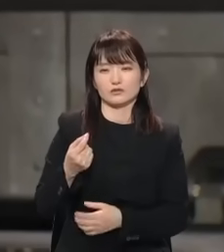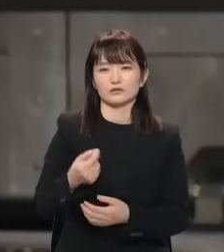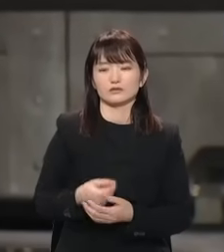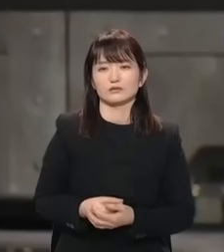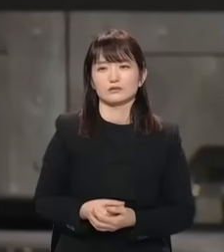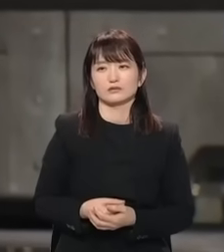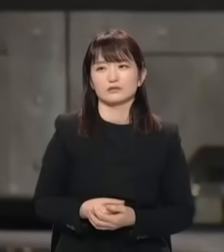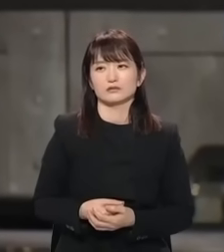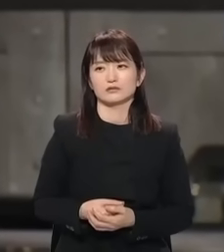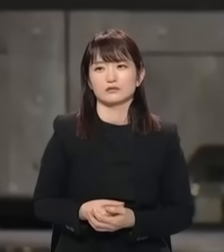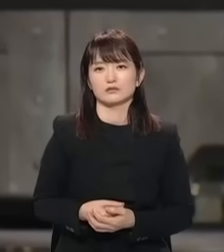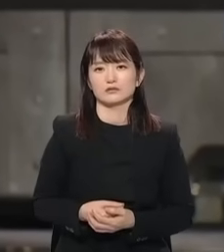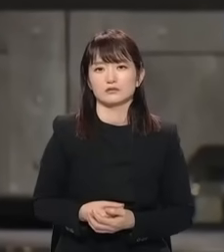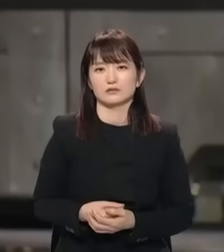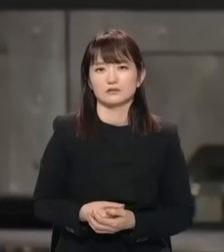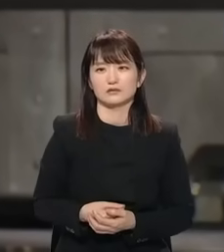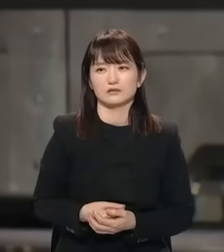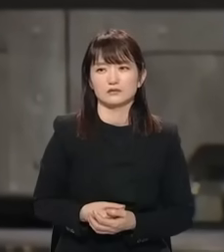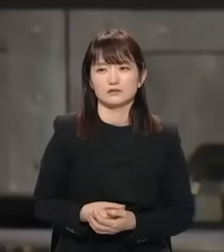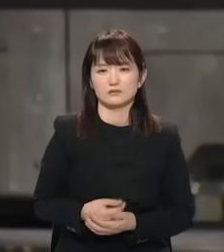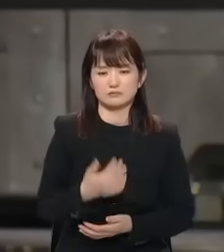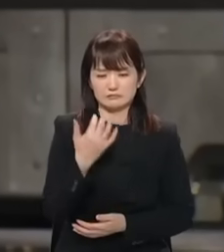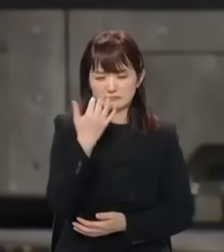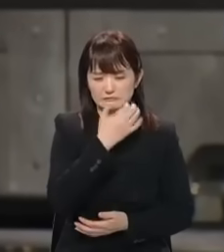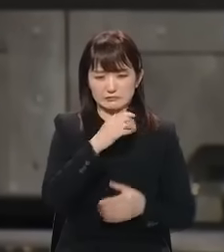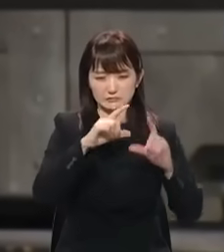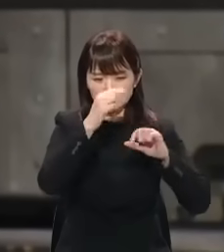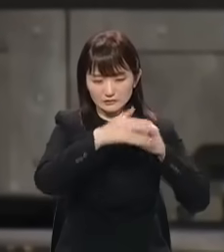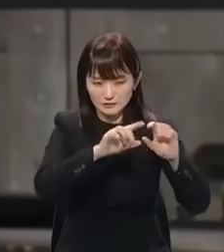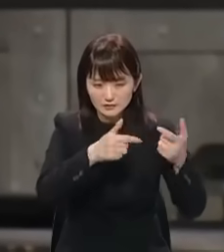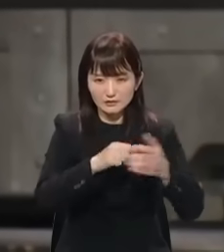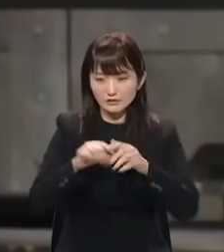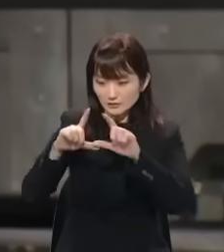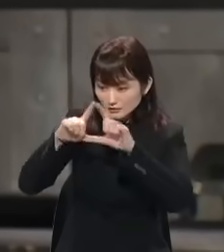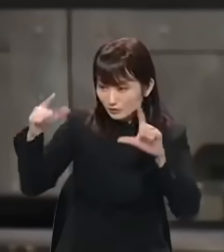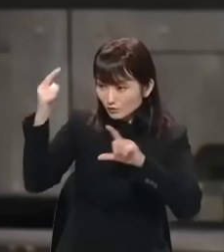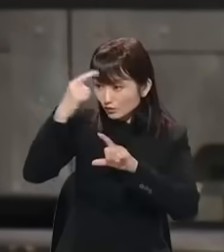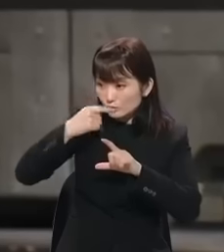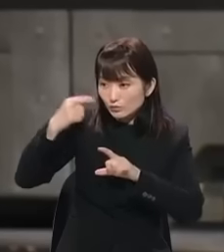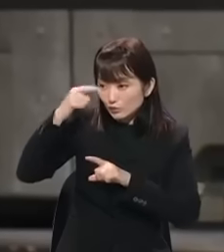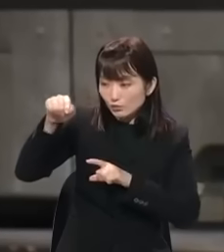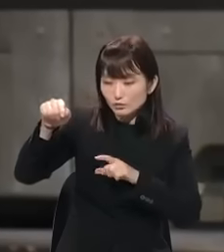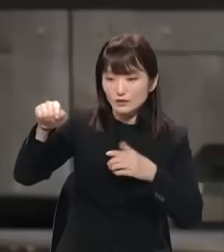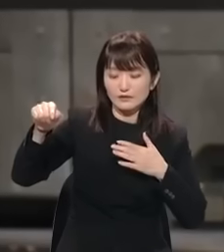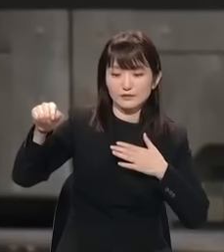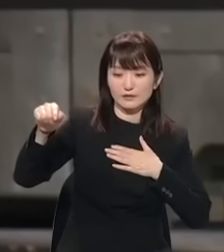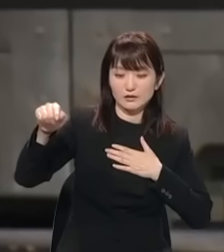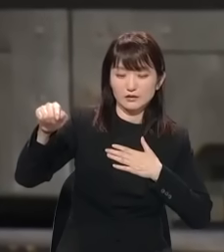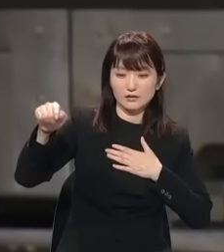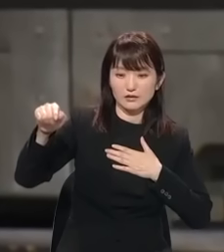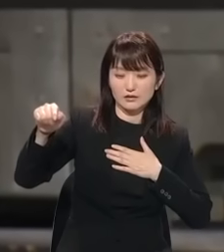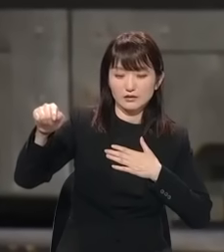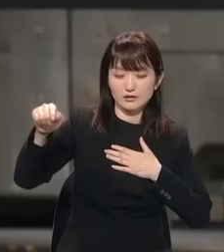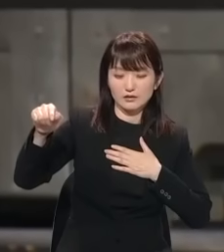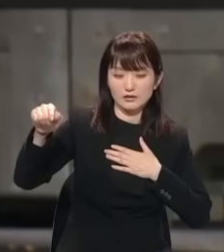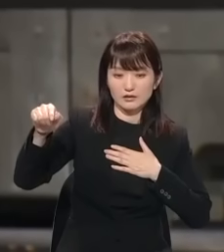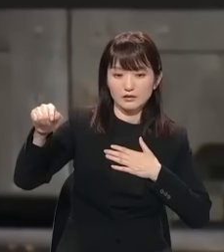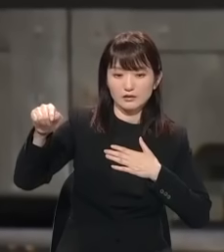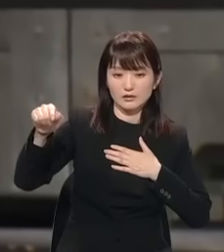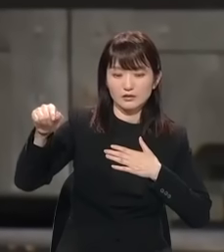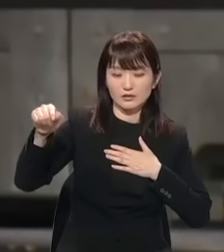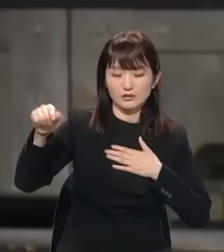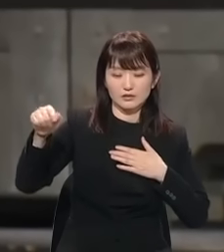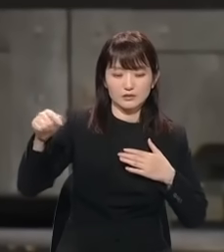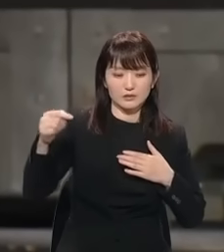아니더라도 요즘 연예인 얼굴 사진 같은 경우도 그냥 이게 합성을 하면 뭐 제 얼굴과 다른 몸을 붙여놔도 예전에 말씀하신 것처럼